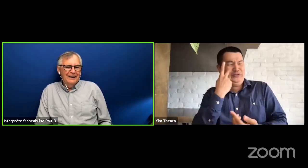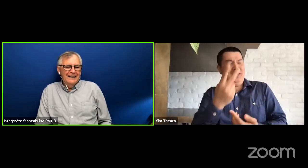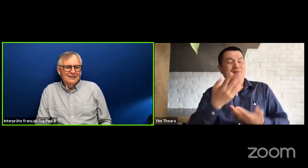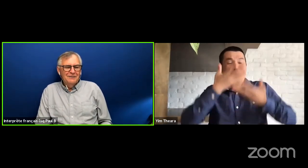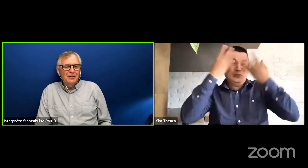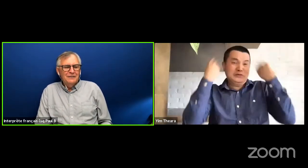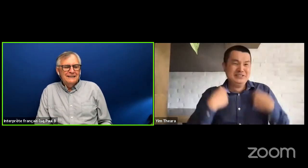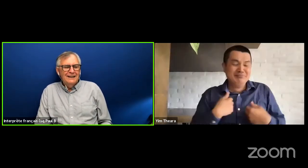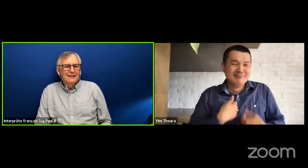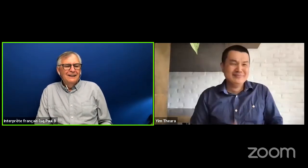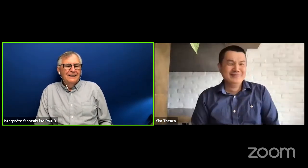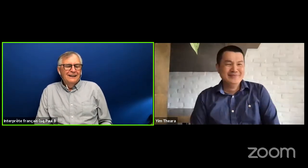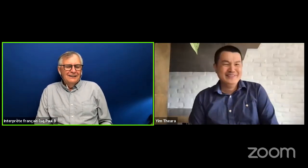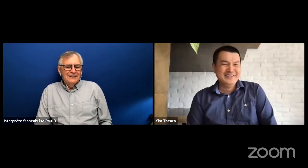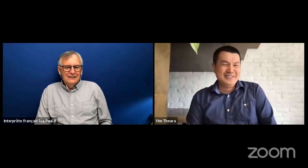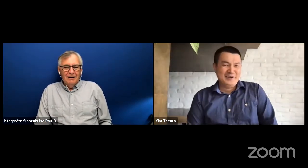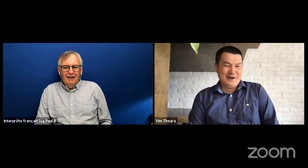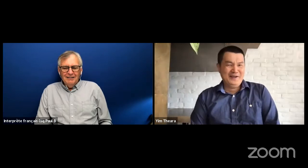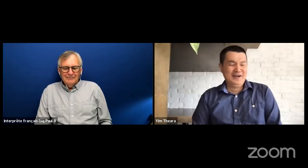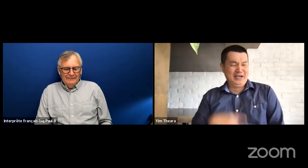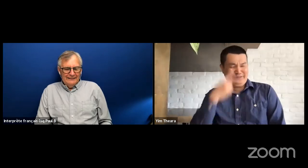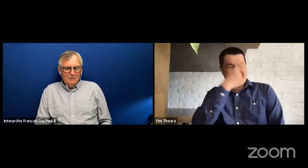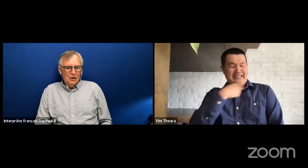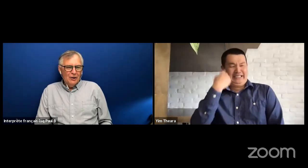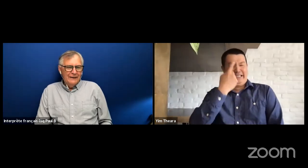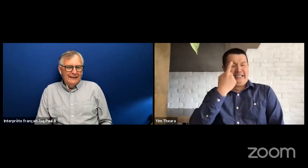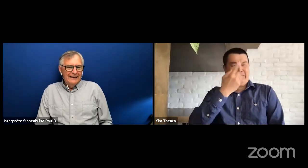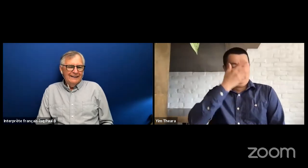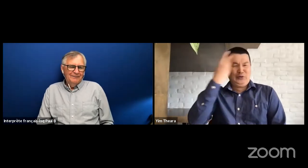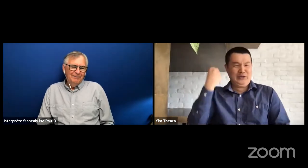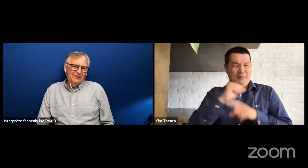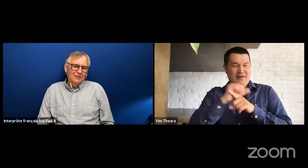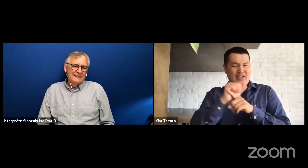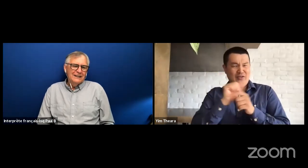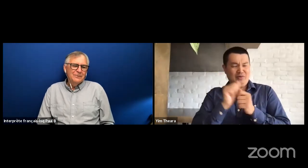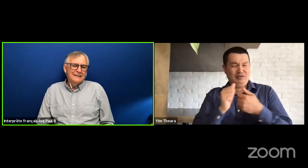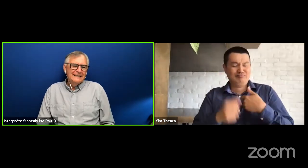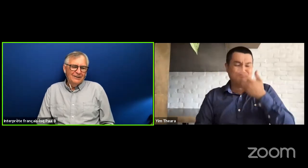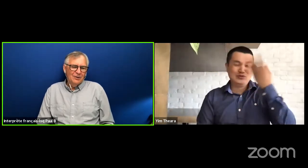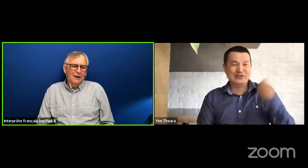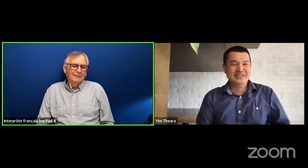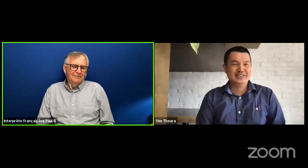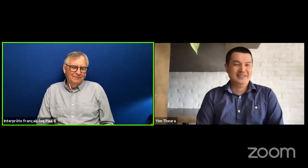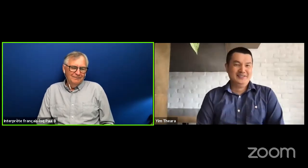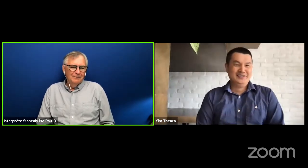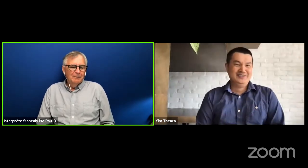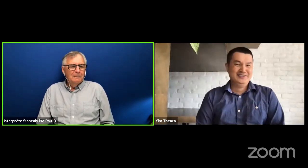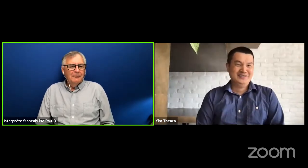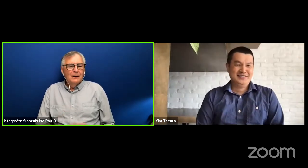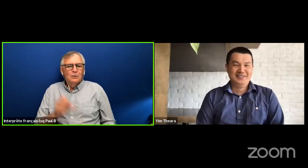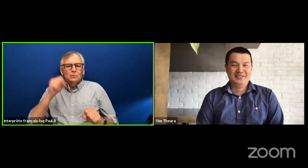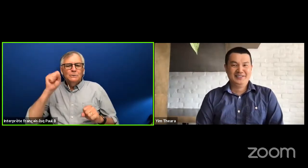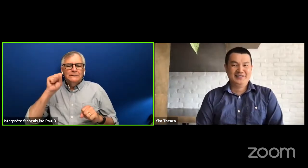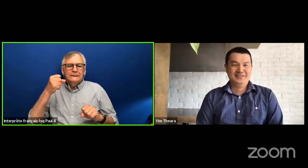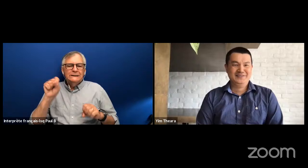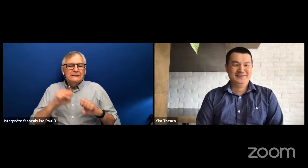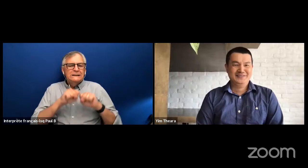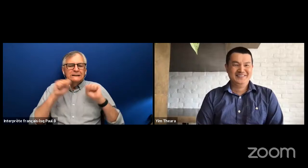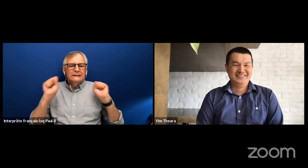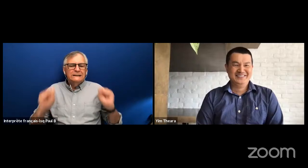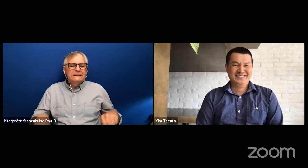semble, quand j'ai vu ton visage, j'ai dit, il me semble que je le connais. Oui, au centre, avec le système